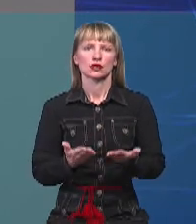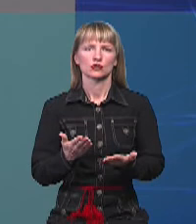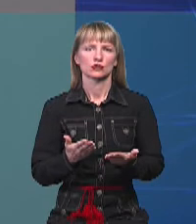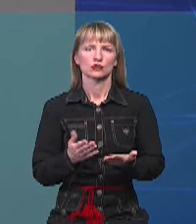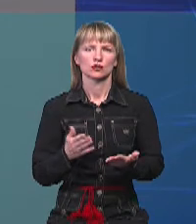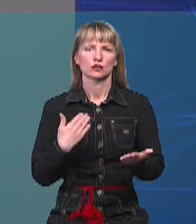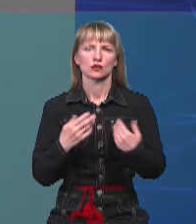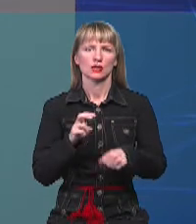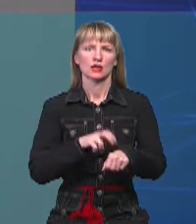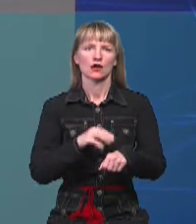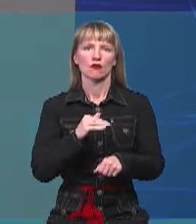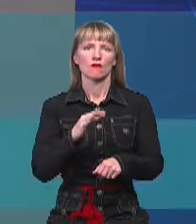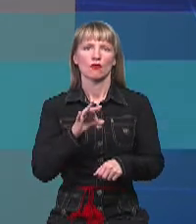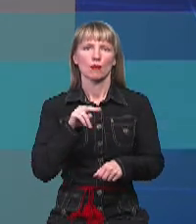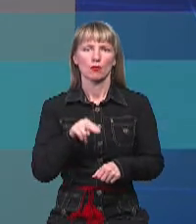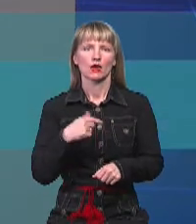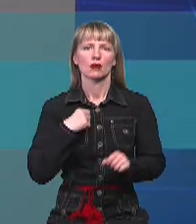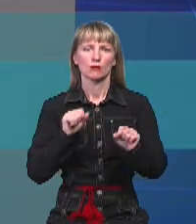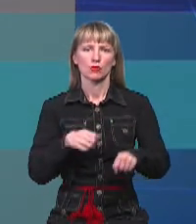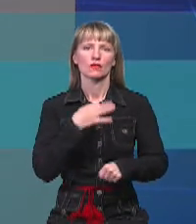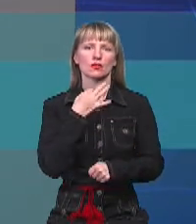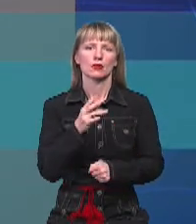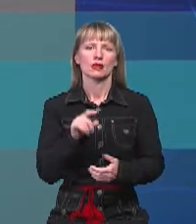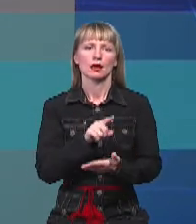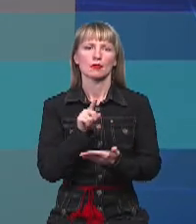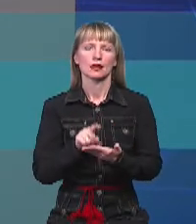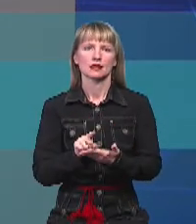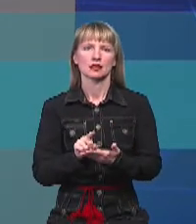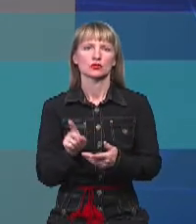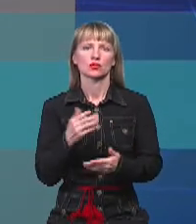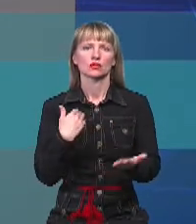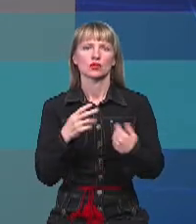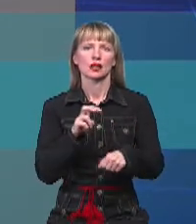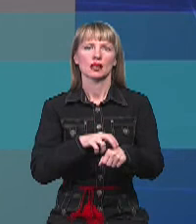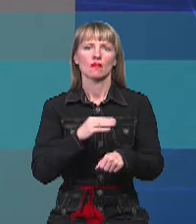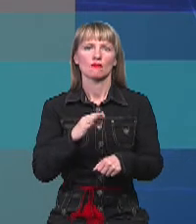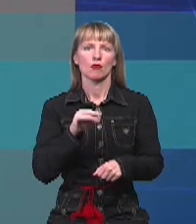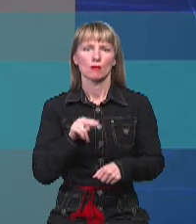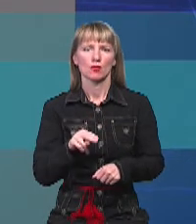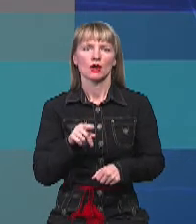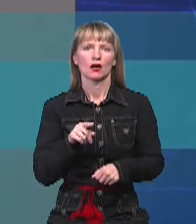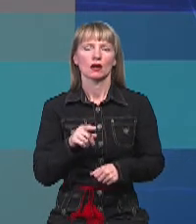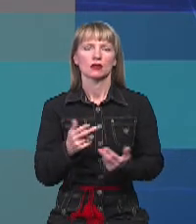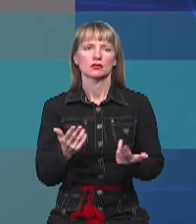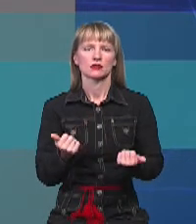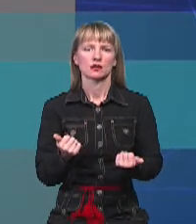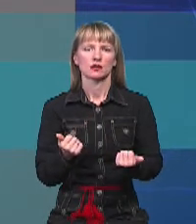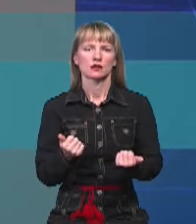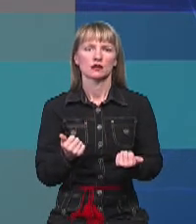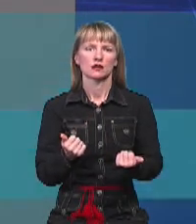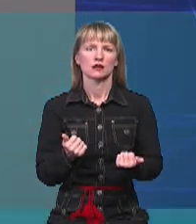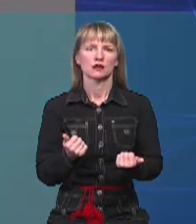якщо стосується лікаря ФОП, uh-huh. да, я можу відповісти на питання, да. Uh-huh. Що стосується лікаря ФОП, так,